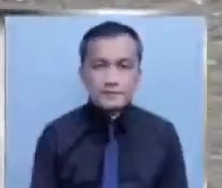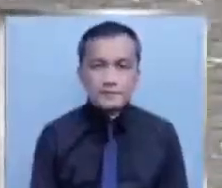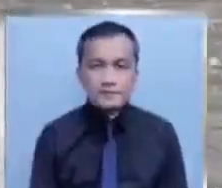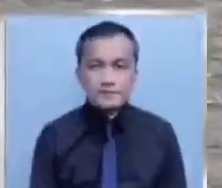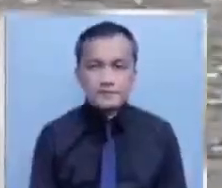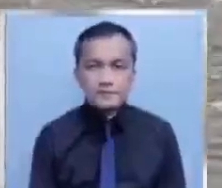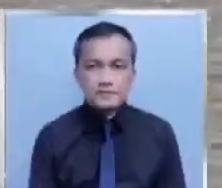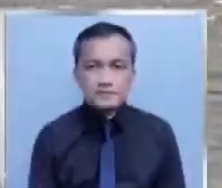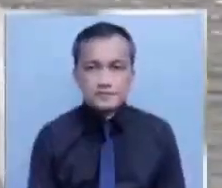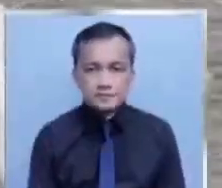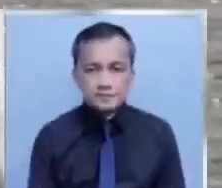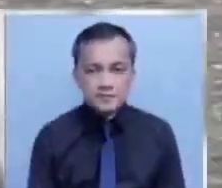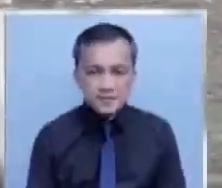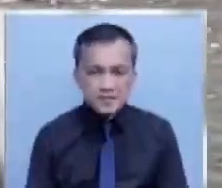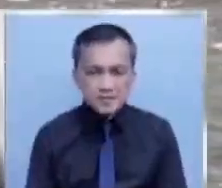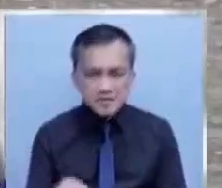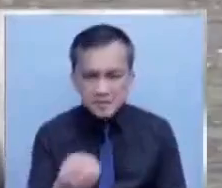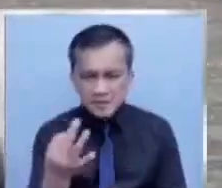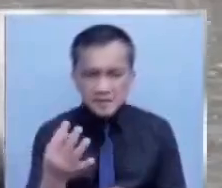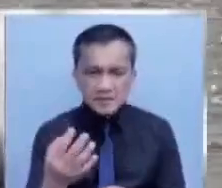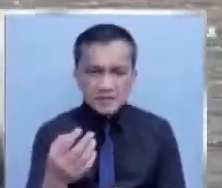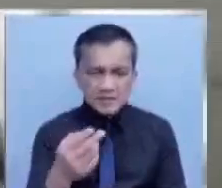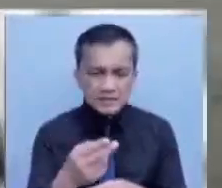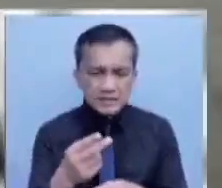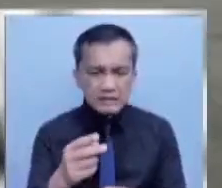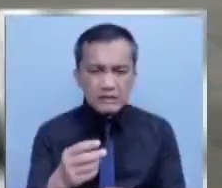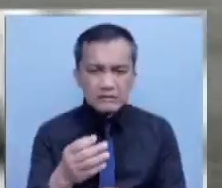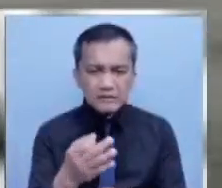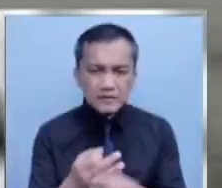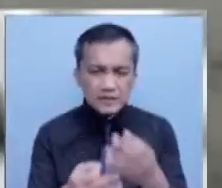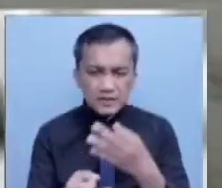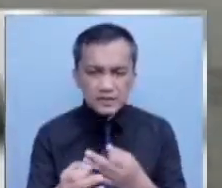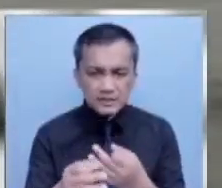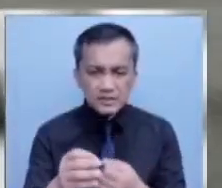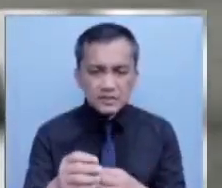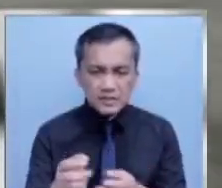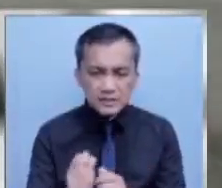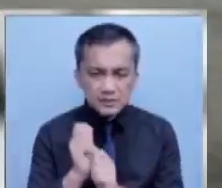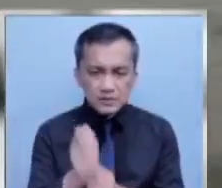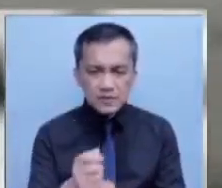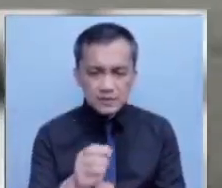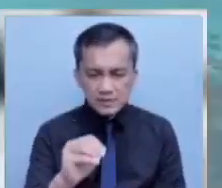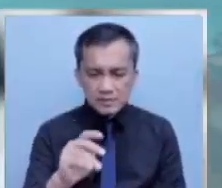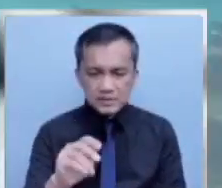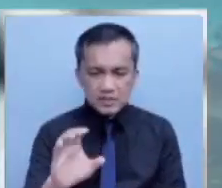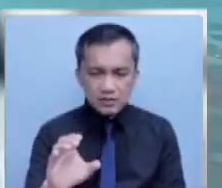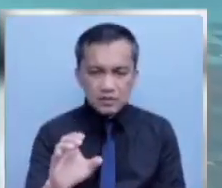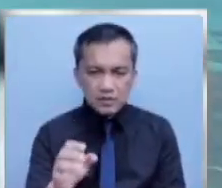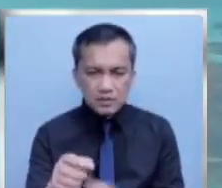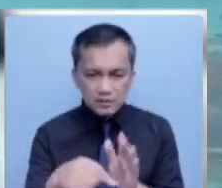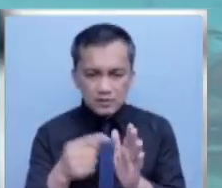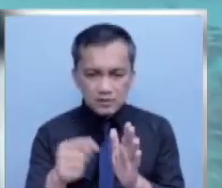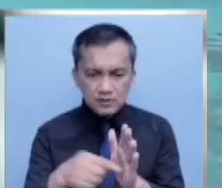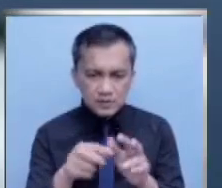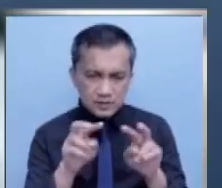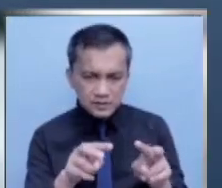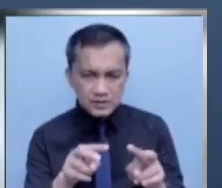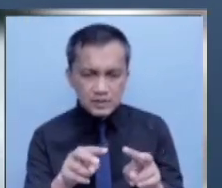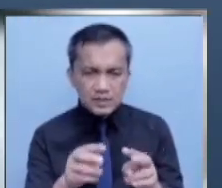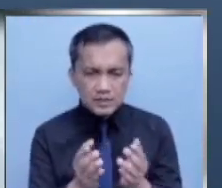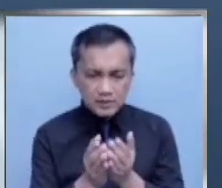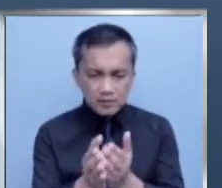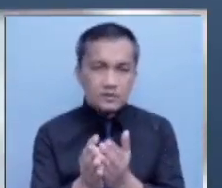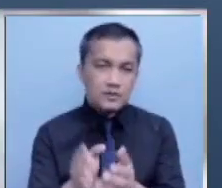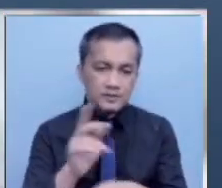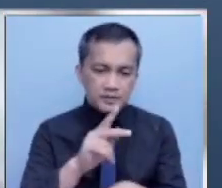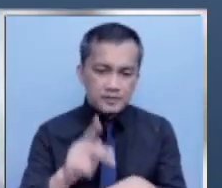Mabibilang lang daw sa daliri ng ilang mangisda sa Masinloc, Zambales ang mga pagkakataong may nakikita silang patrol vessel ng Pilipinas sa